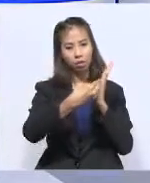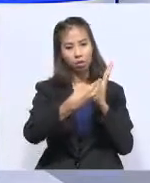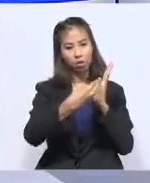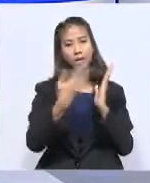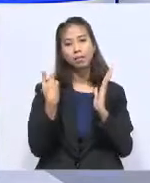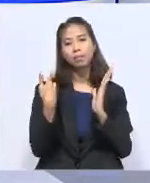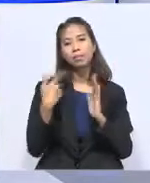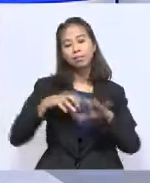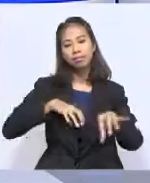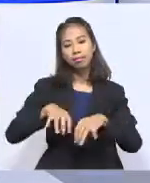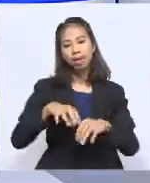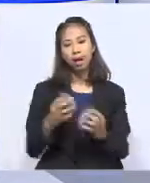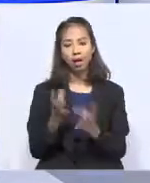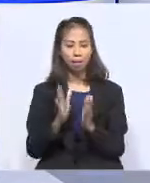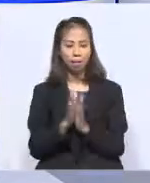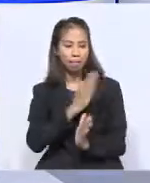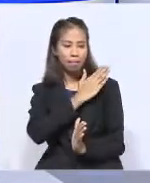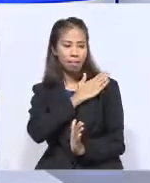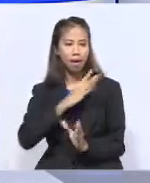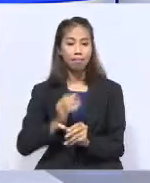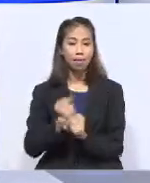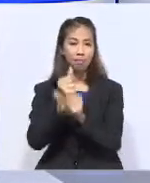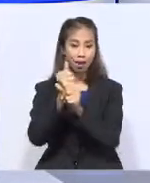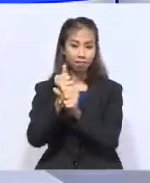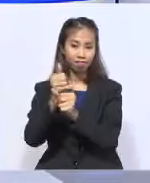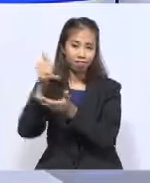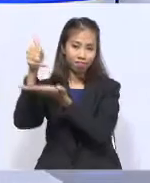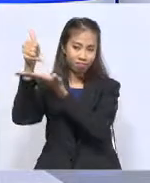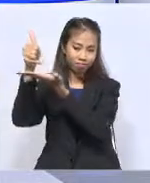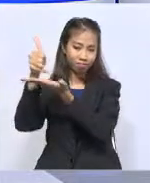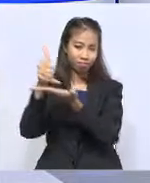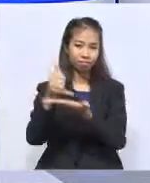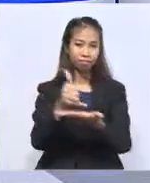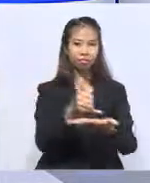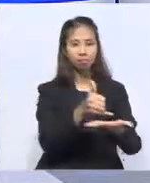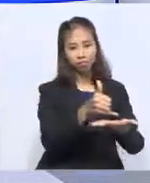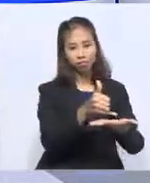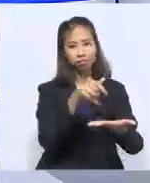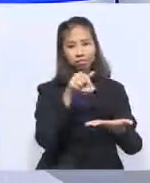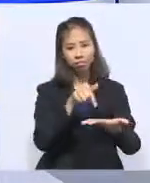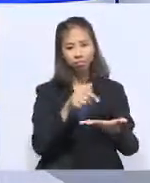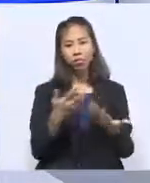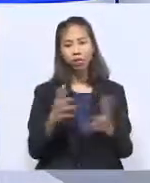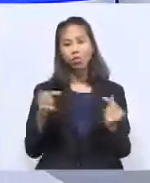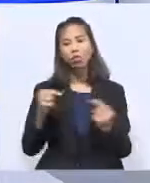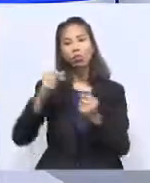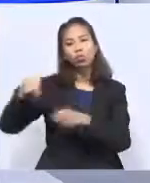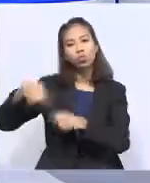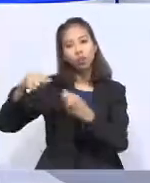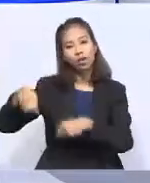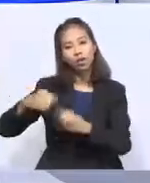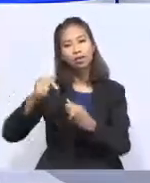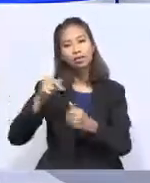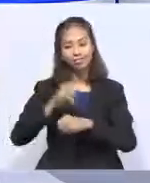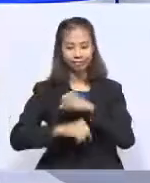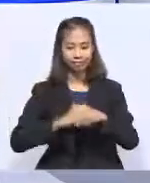พี่น้องประชาชนก็ร่วมกันอัญเชิญหลวงพ่อพระไสยพระพุทธรูปศักดิ์สิทธิ์ประดิษฐานบนพระอุโบสถวัดโพชัยปิดฉากงานสงกรานต์อีสานหน